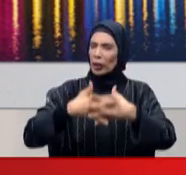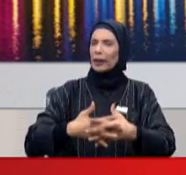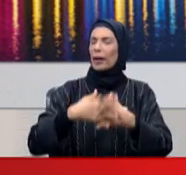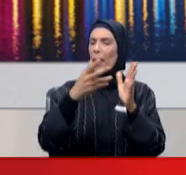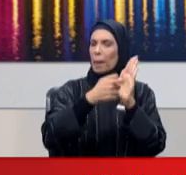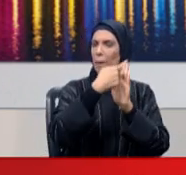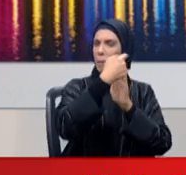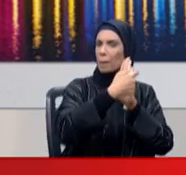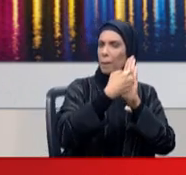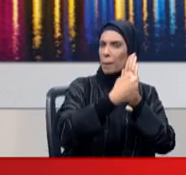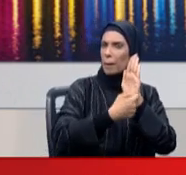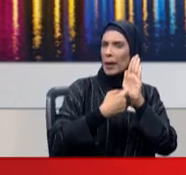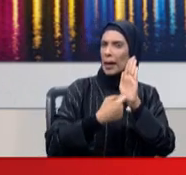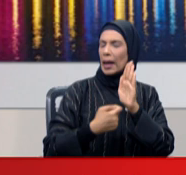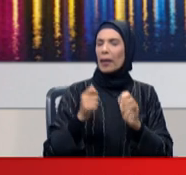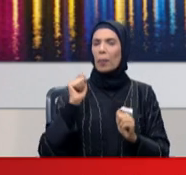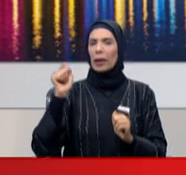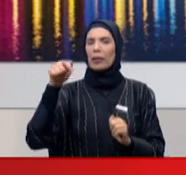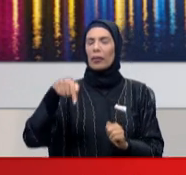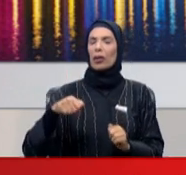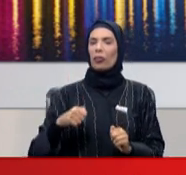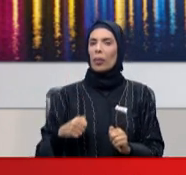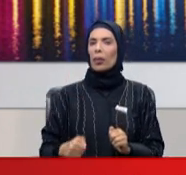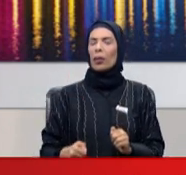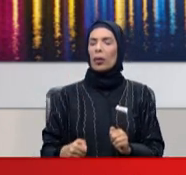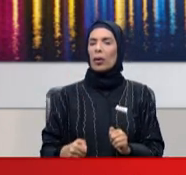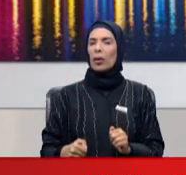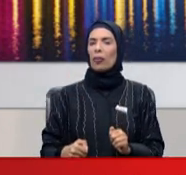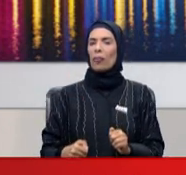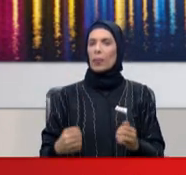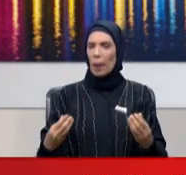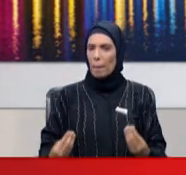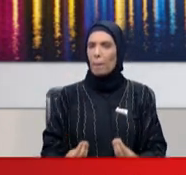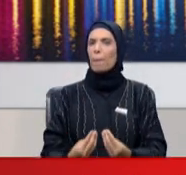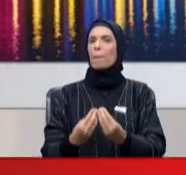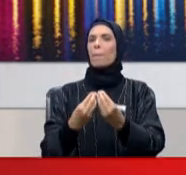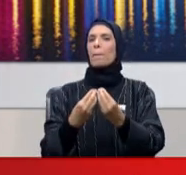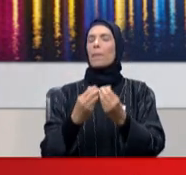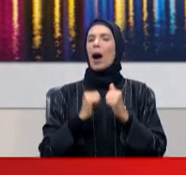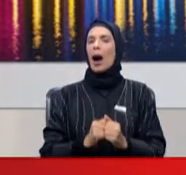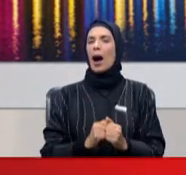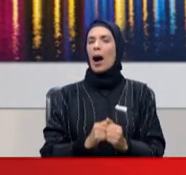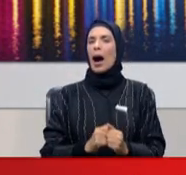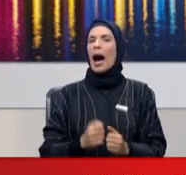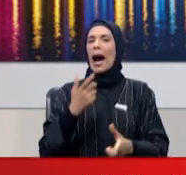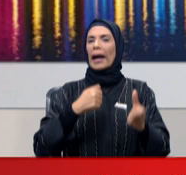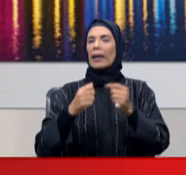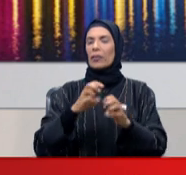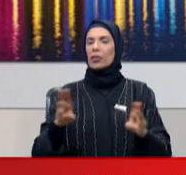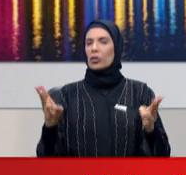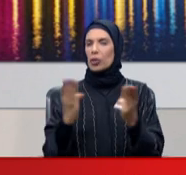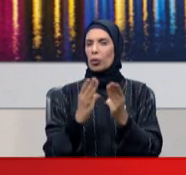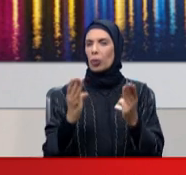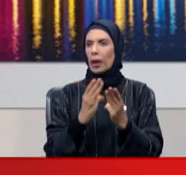المسجلين في مملكة البحرين بالربط مع مزودي خدمات التجارة الإلكترونية مثل إنشاء